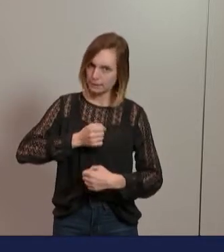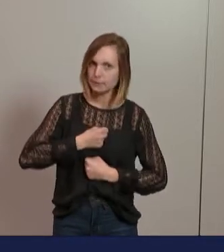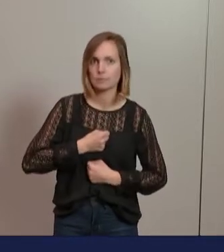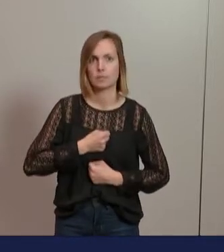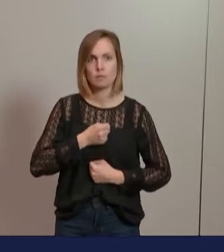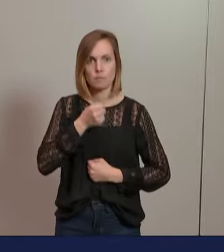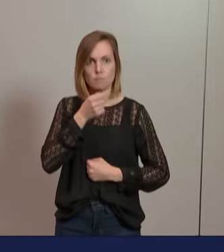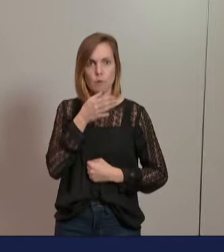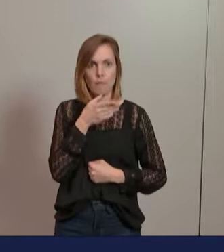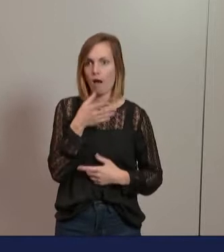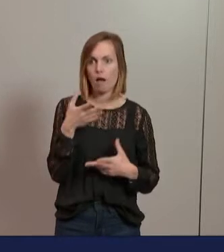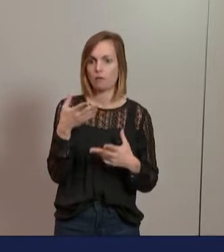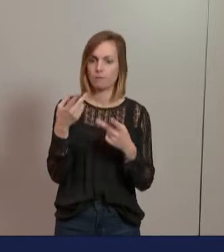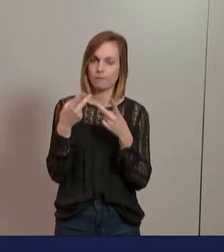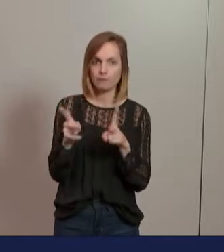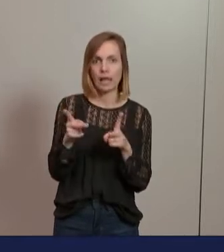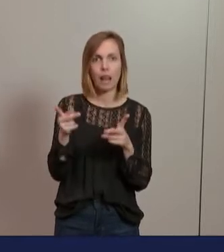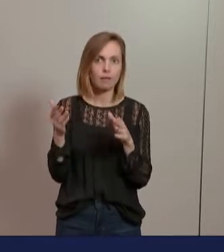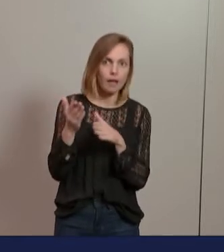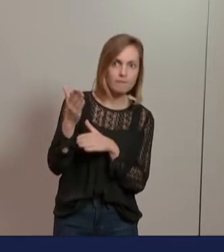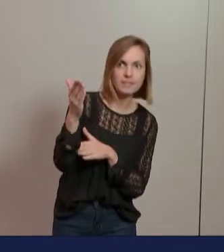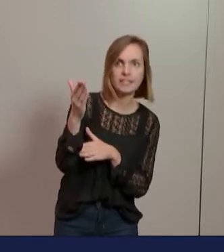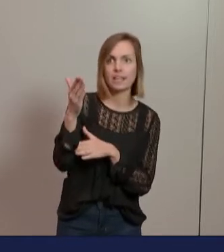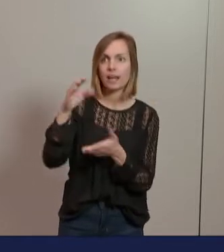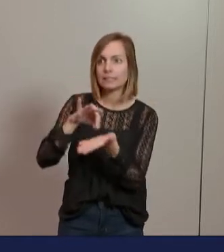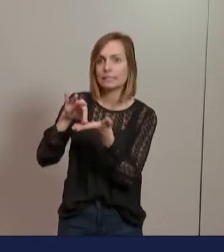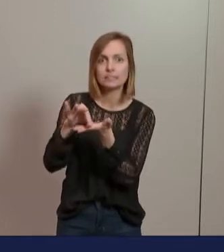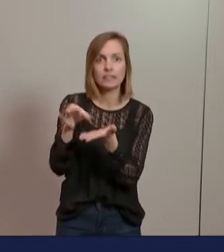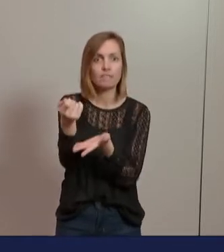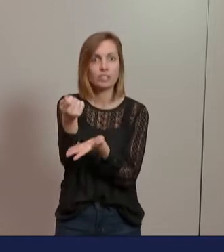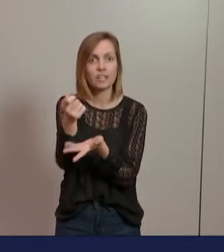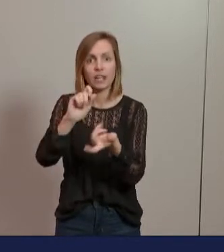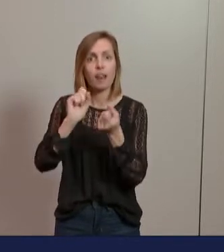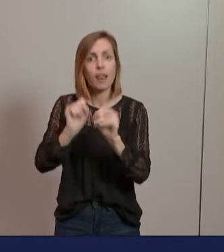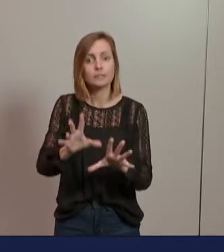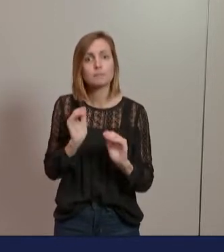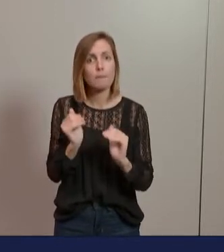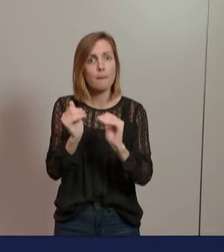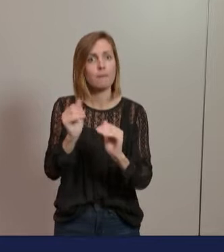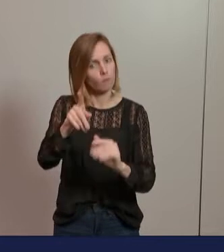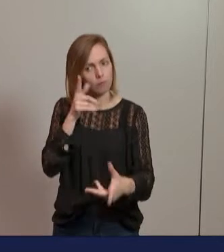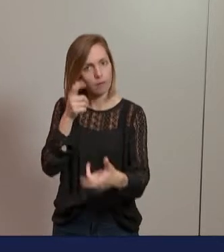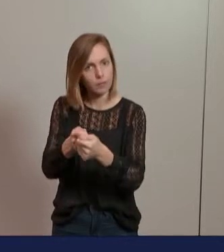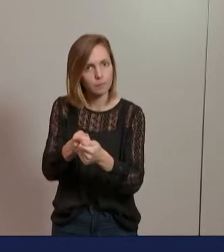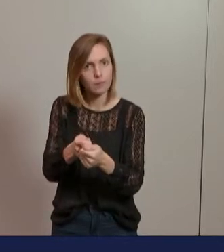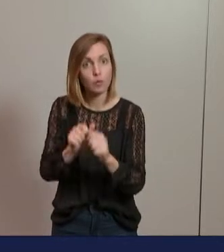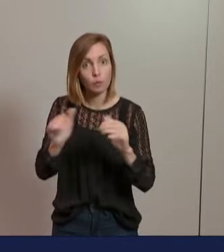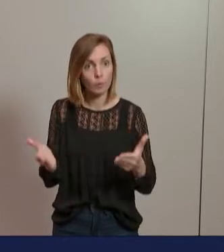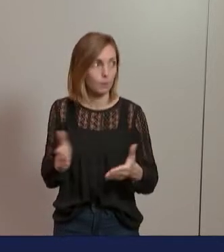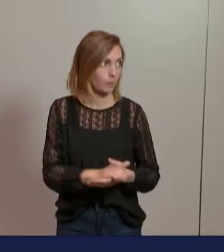collectivité d'aborder l'avenir sans adapter notre stratégie financière. Quels sont les moyens financiers pour ce